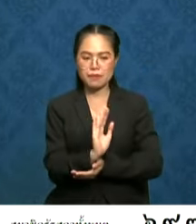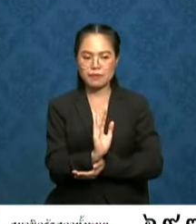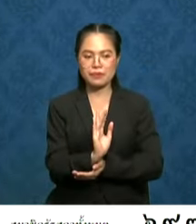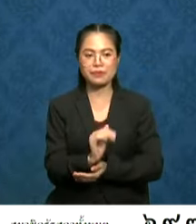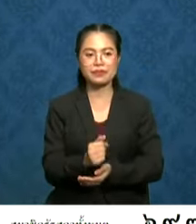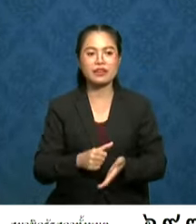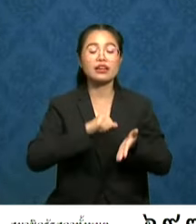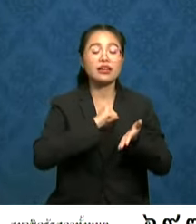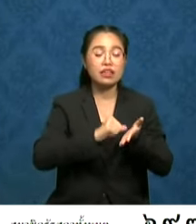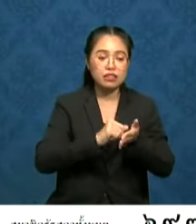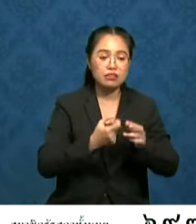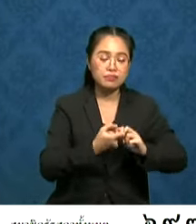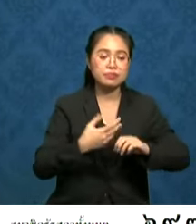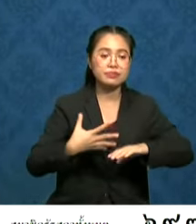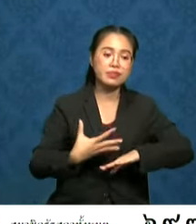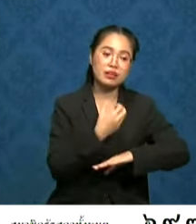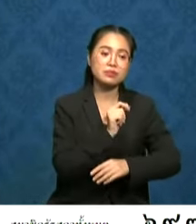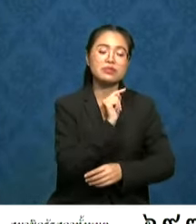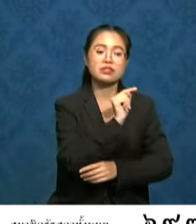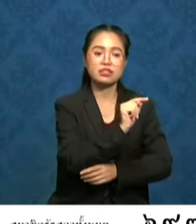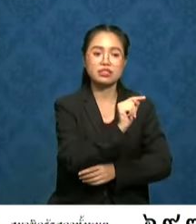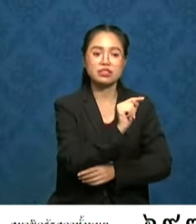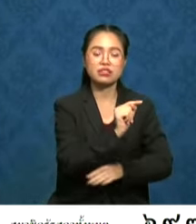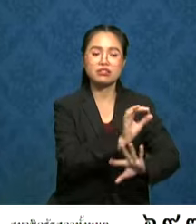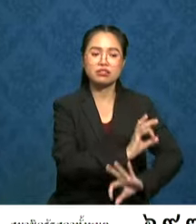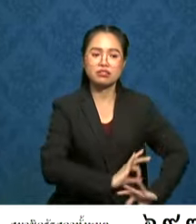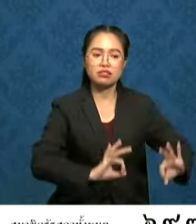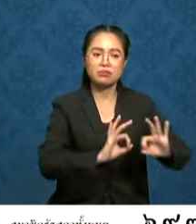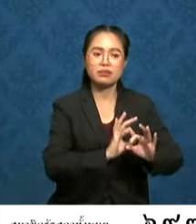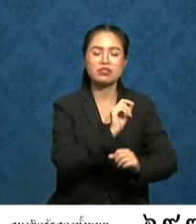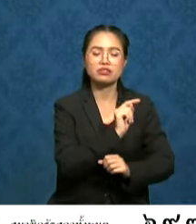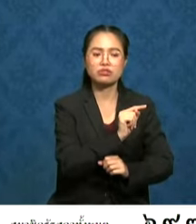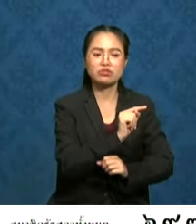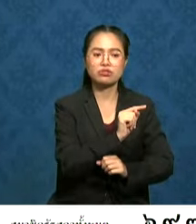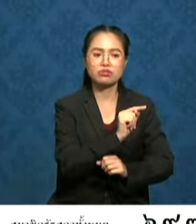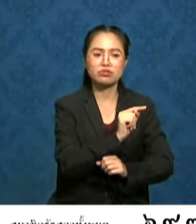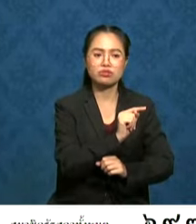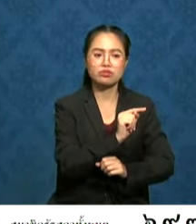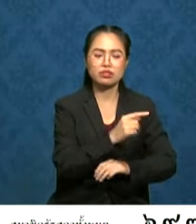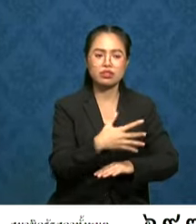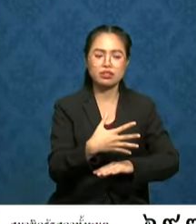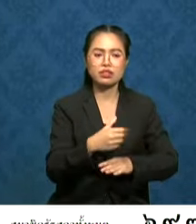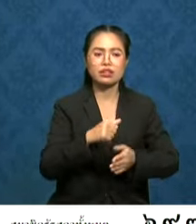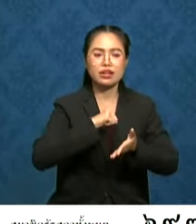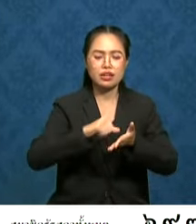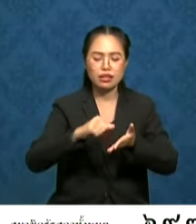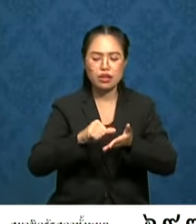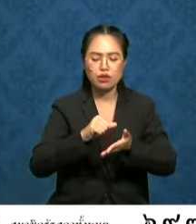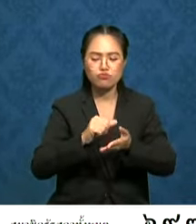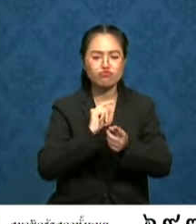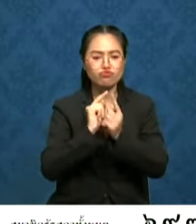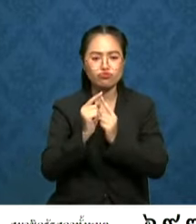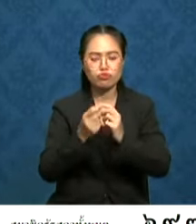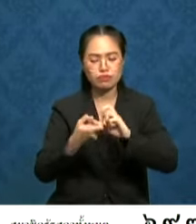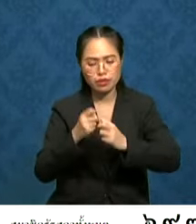การแก้ไขปัญหาทางการเมืองนี้จะขาดความกล้าหาญทางการเมืองไม่ได้แค่การพูดถึงปัญหาอย่างตรง